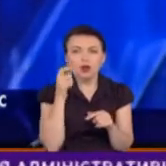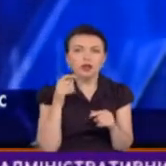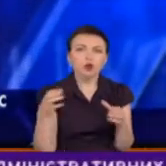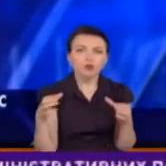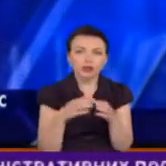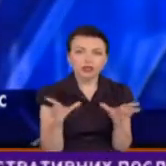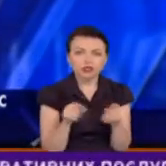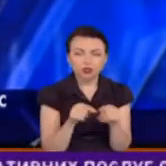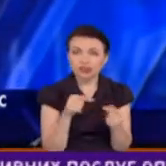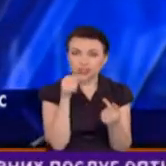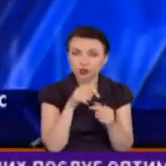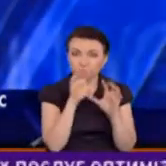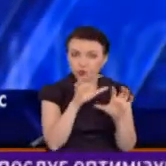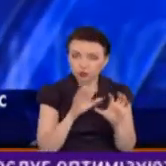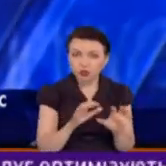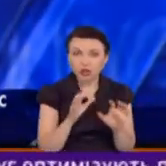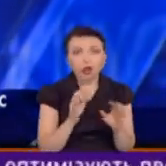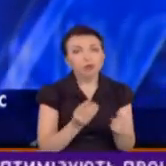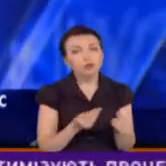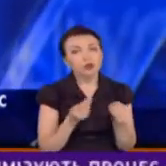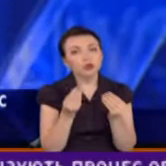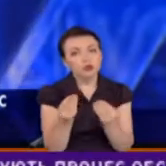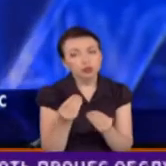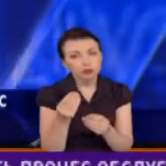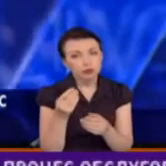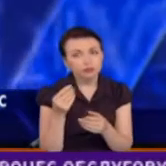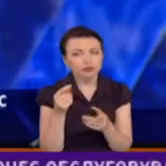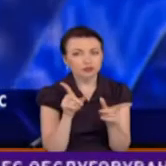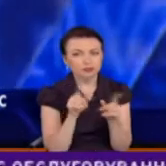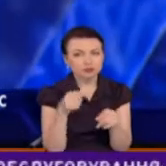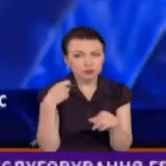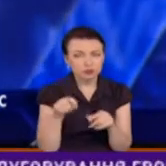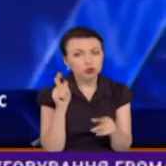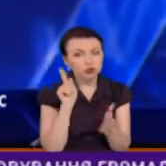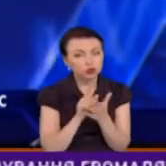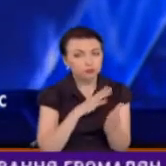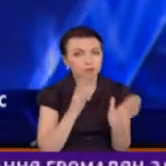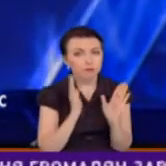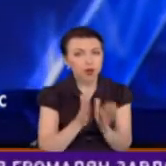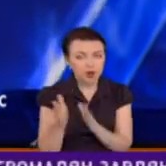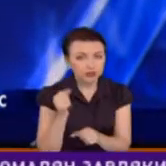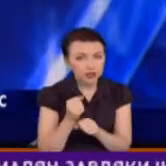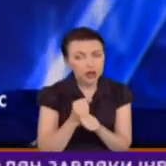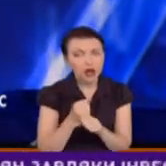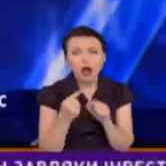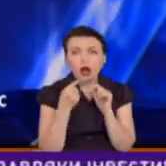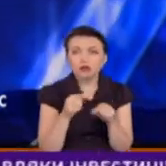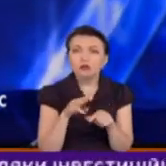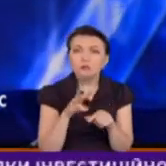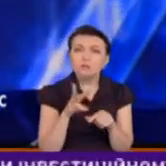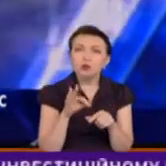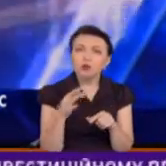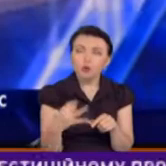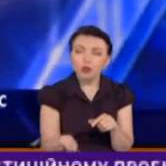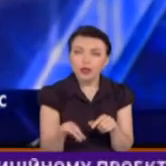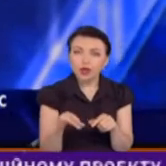Конституцією, подання це президентське, і він... мав би навести там порядок, а тоді, якщо антимонопольний комітет, а не ми з